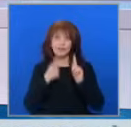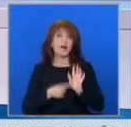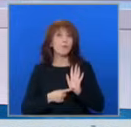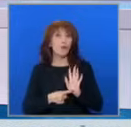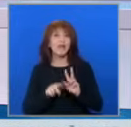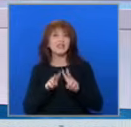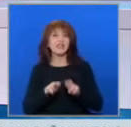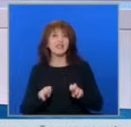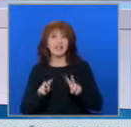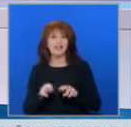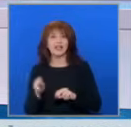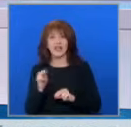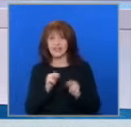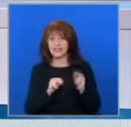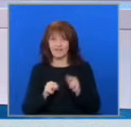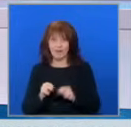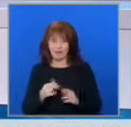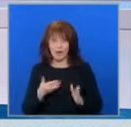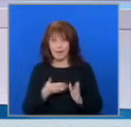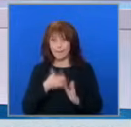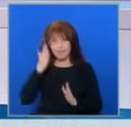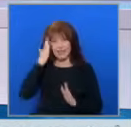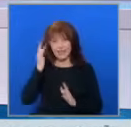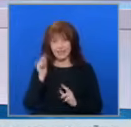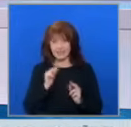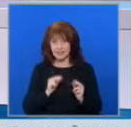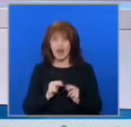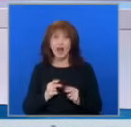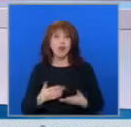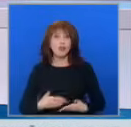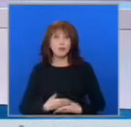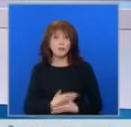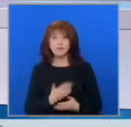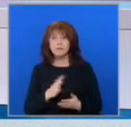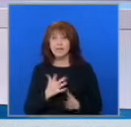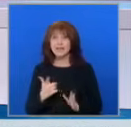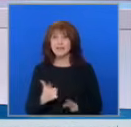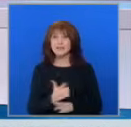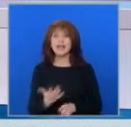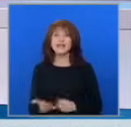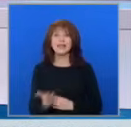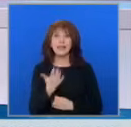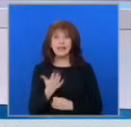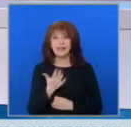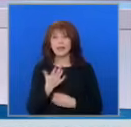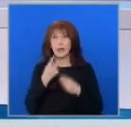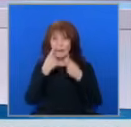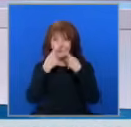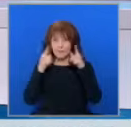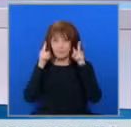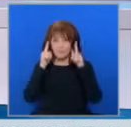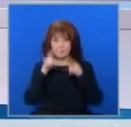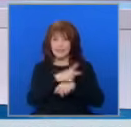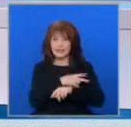изследване на Съвета за икономически анализи към Министерския съвет. Оказва се, че са необходими почти 17 000 медицински сестри, за